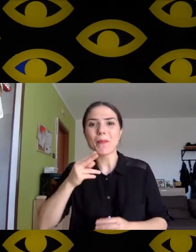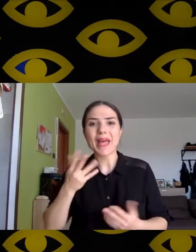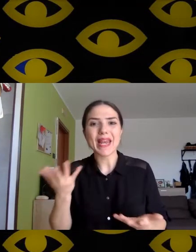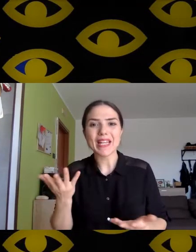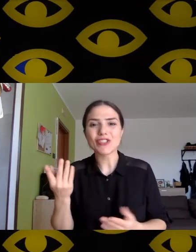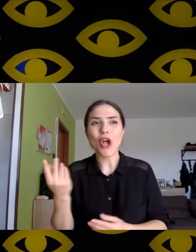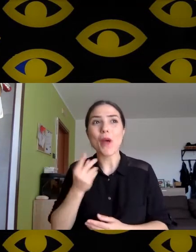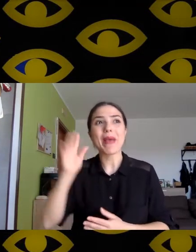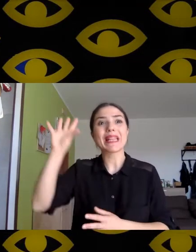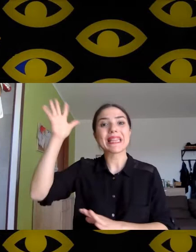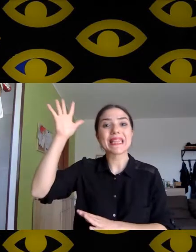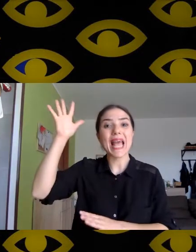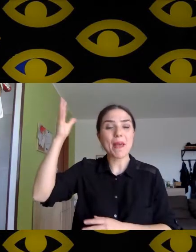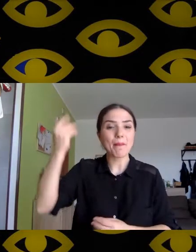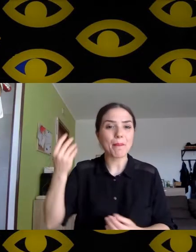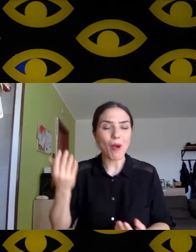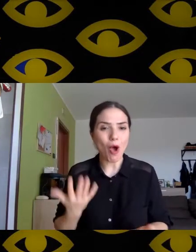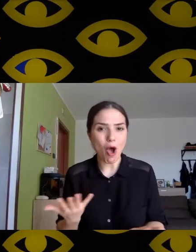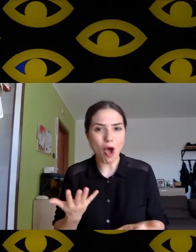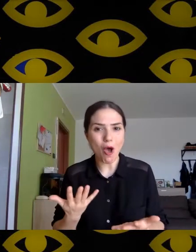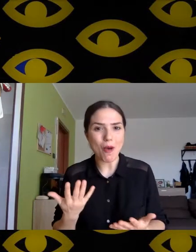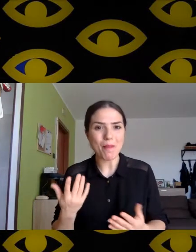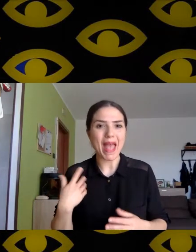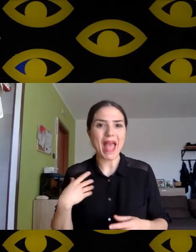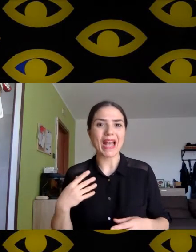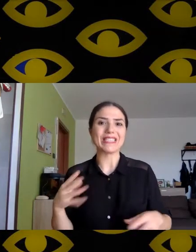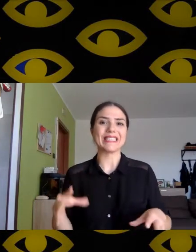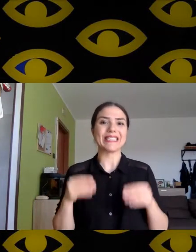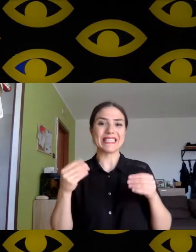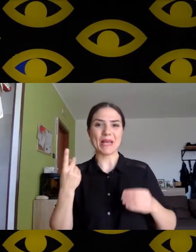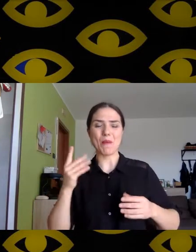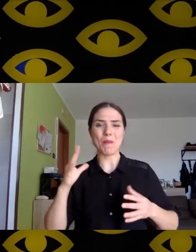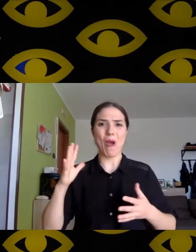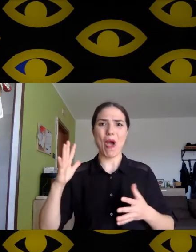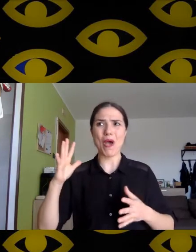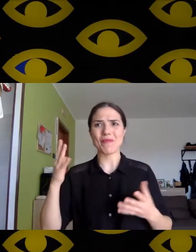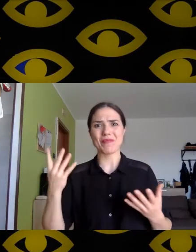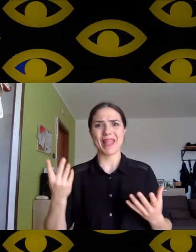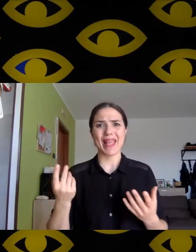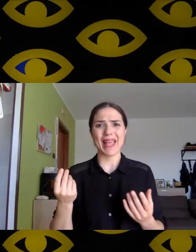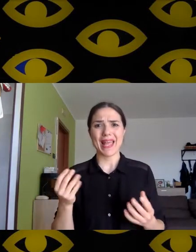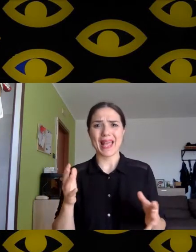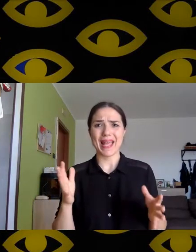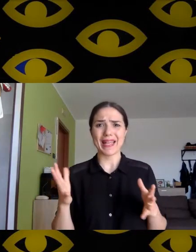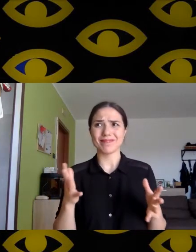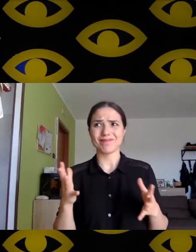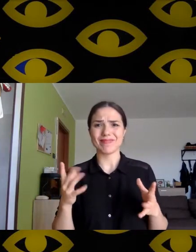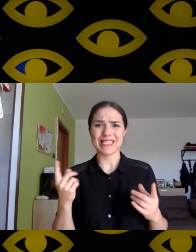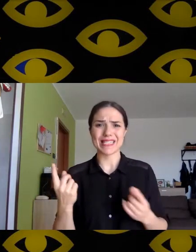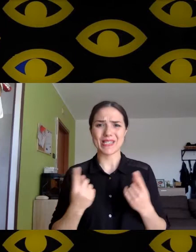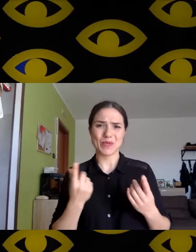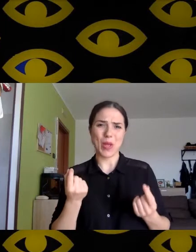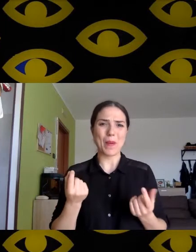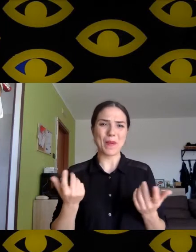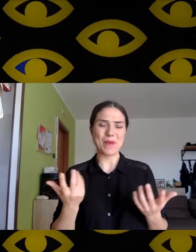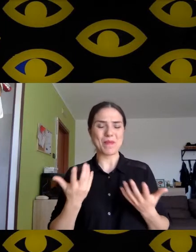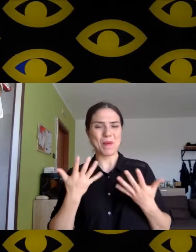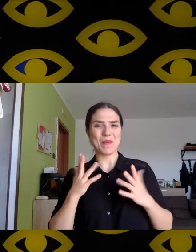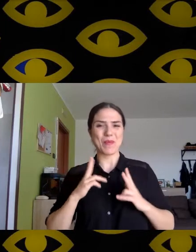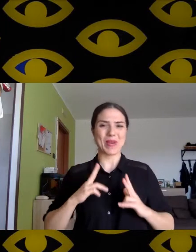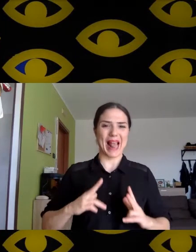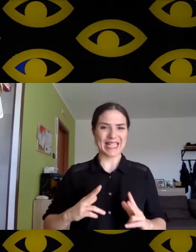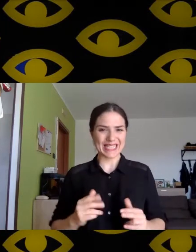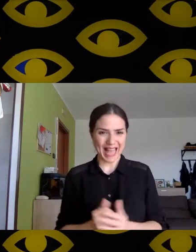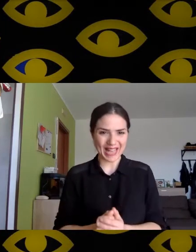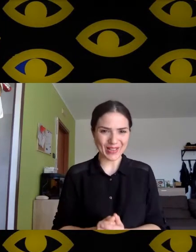vostre parti, in modo che si cominci a scaldare un po' questa atmosfera per questo momento che sta per arrivare.